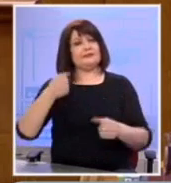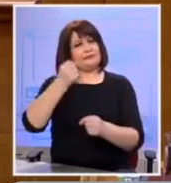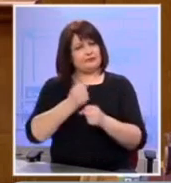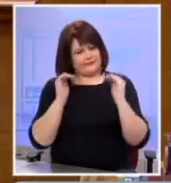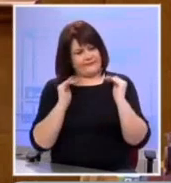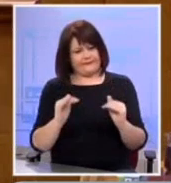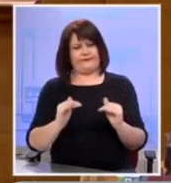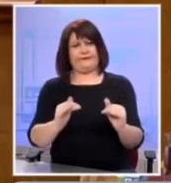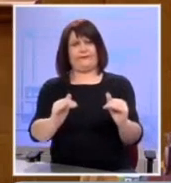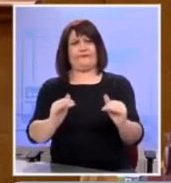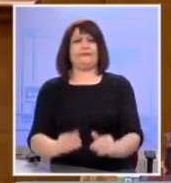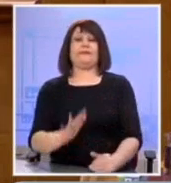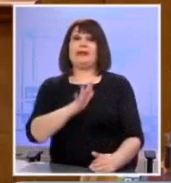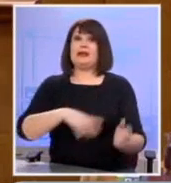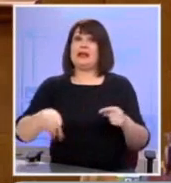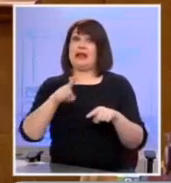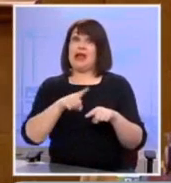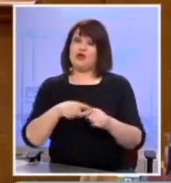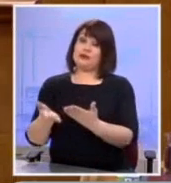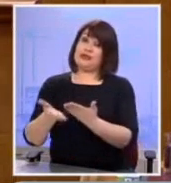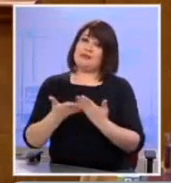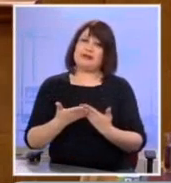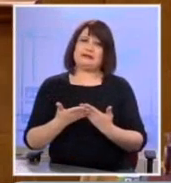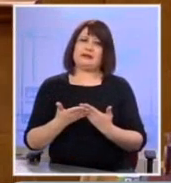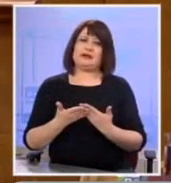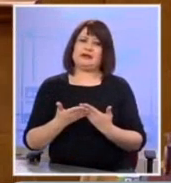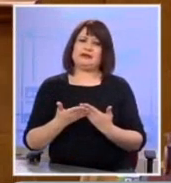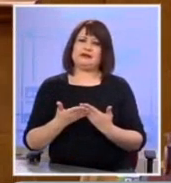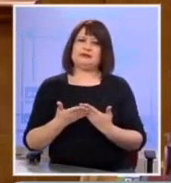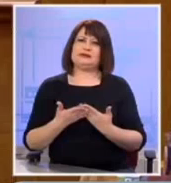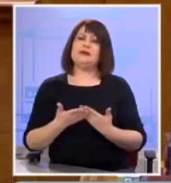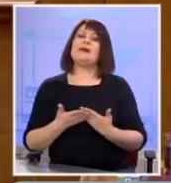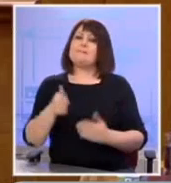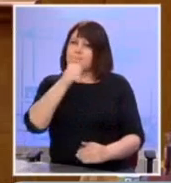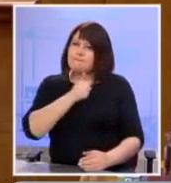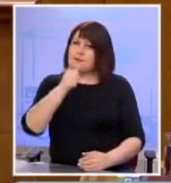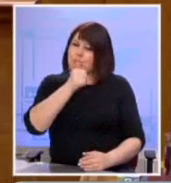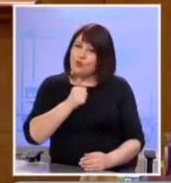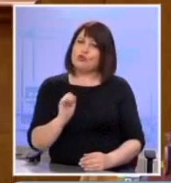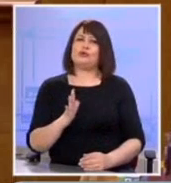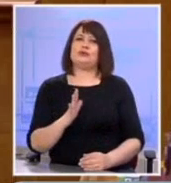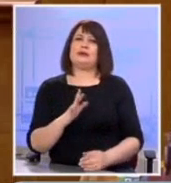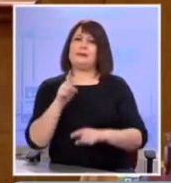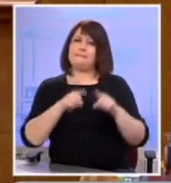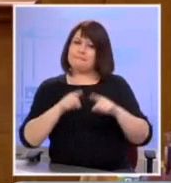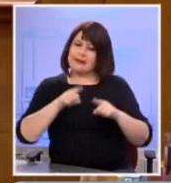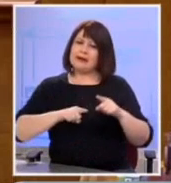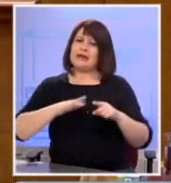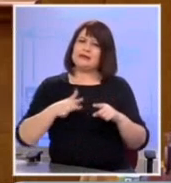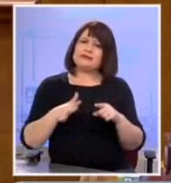παραμείνει. Ότι ο λαός θα στηρίξει με όλα τα στριμώγματα, με όλες κάποιες